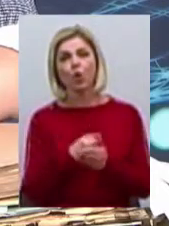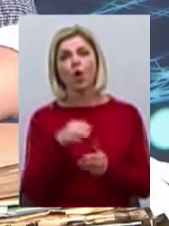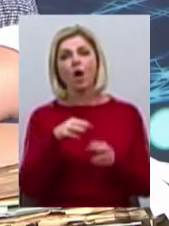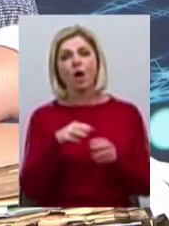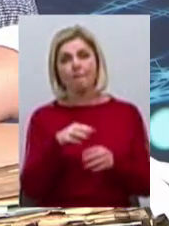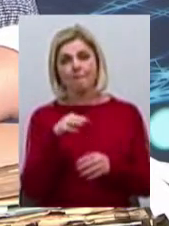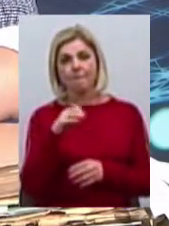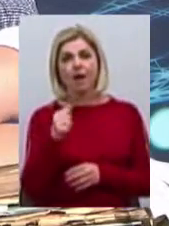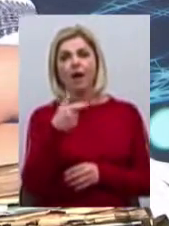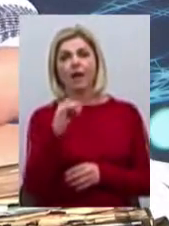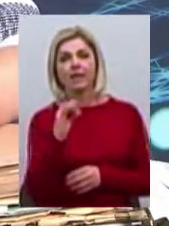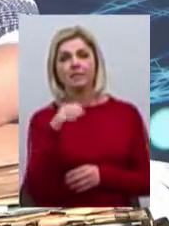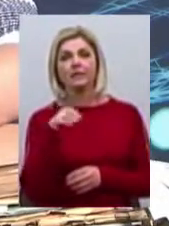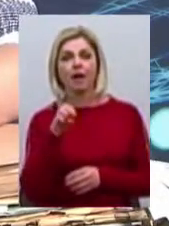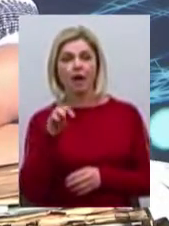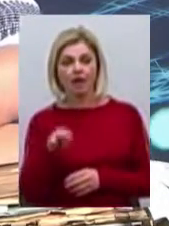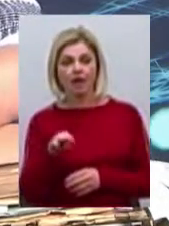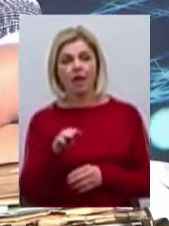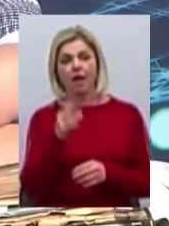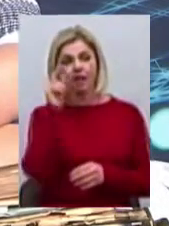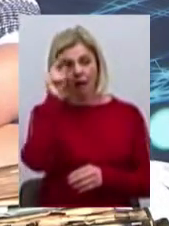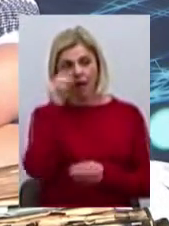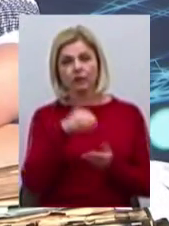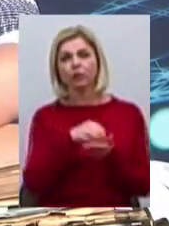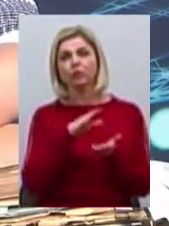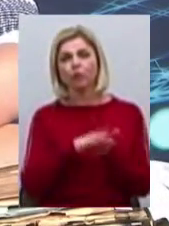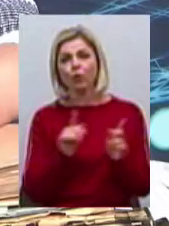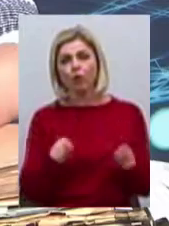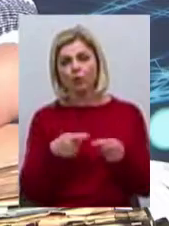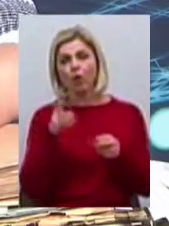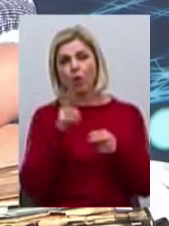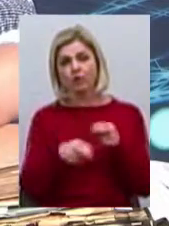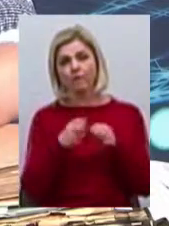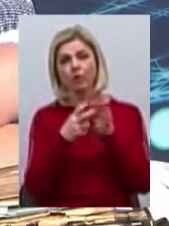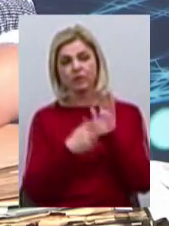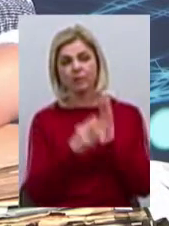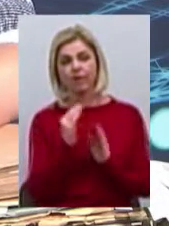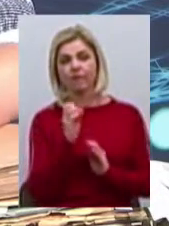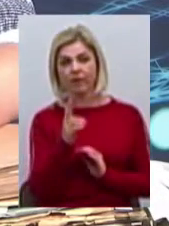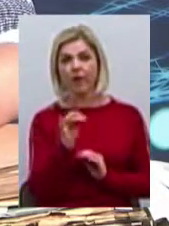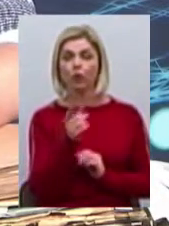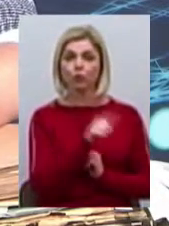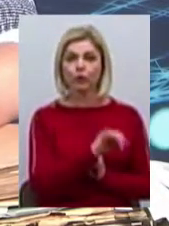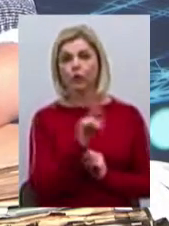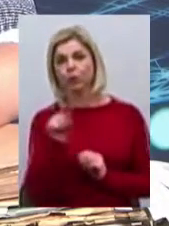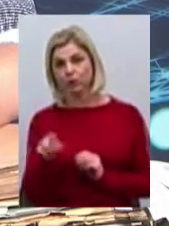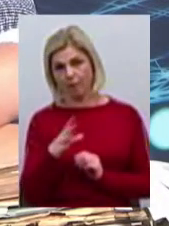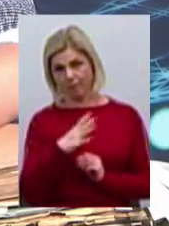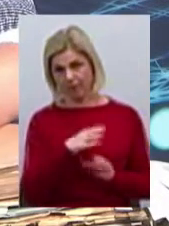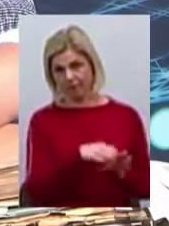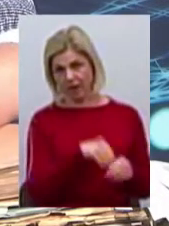що дати утворення магістрату і думи – це кінець 18 століття. І туди були вибори. І